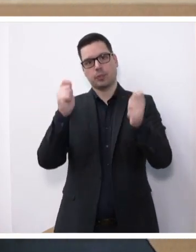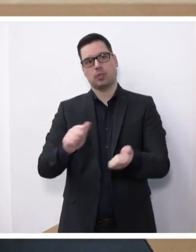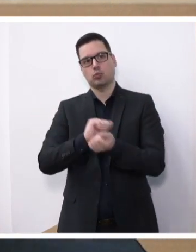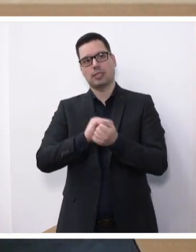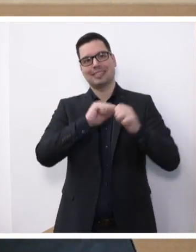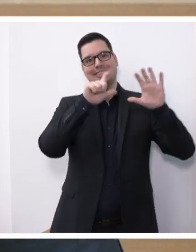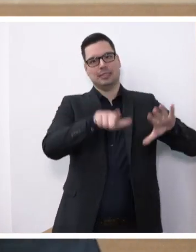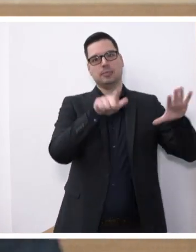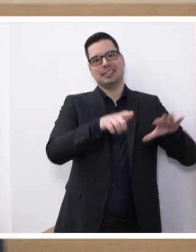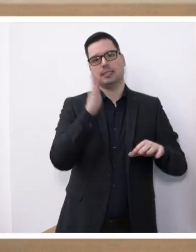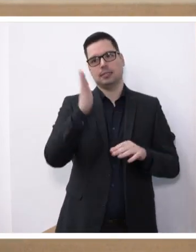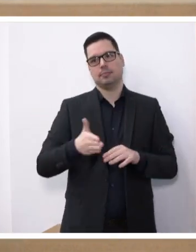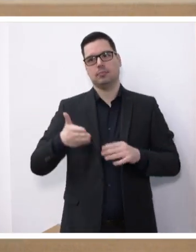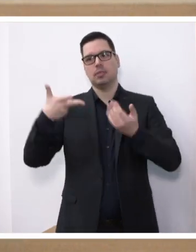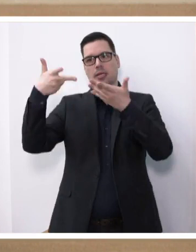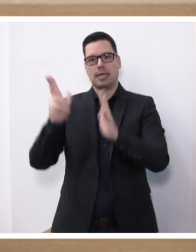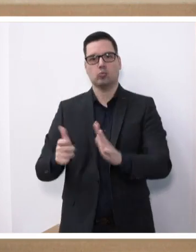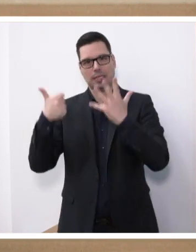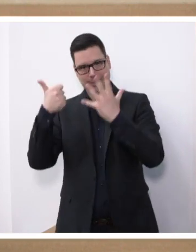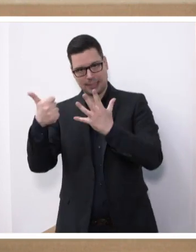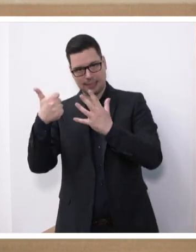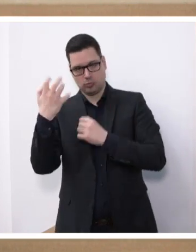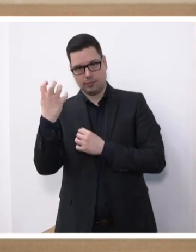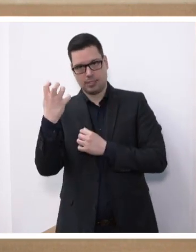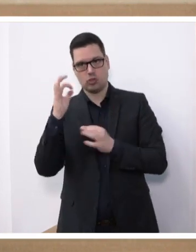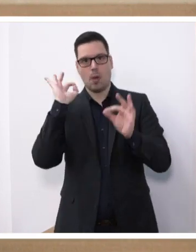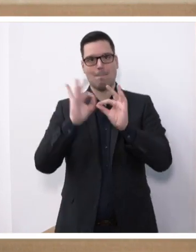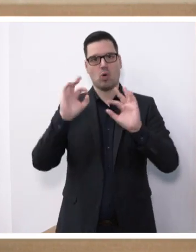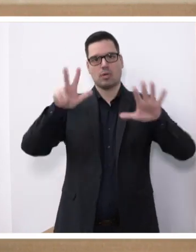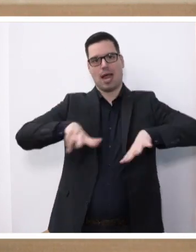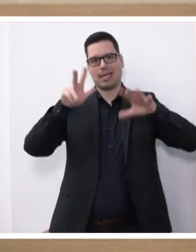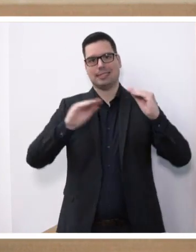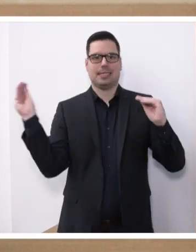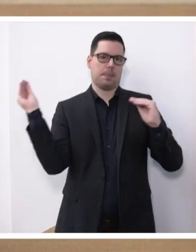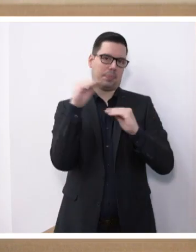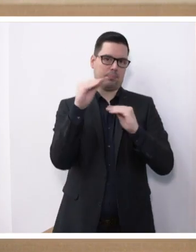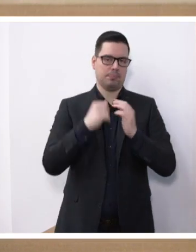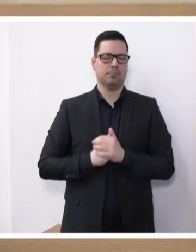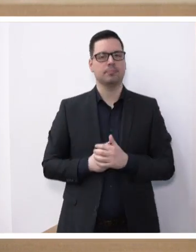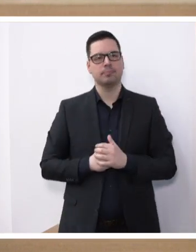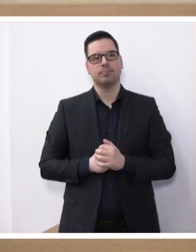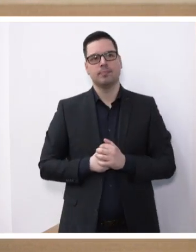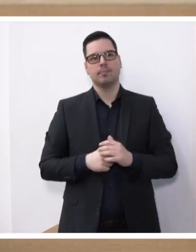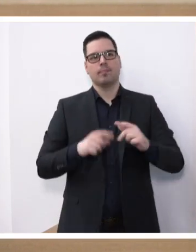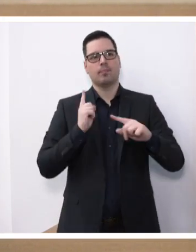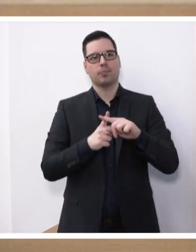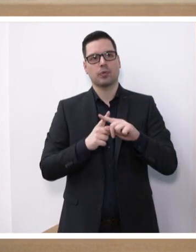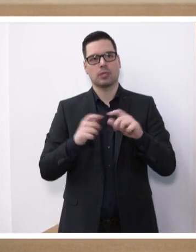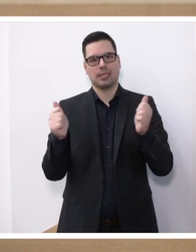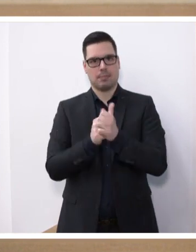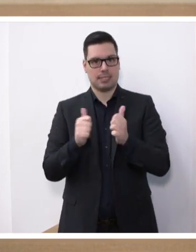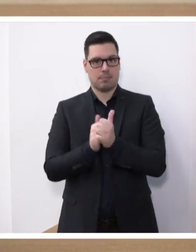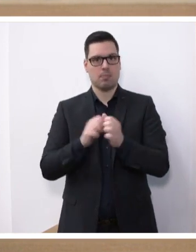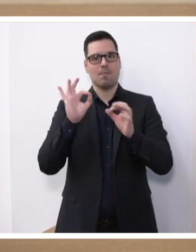Drucksache 17-846 als Punkt 18 in die Tagesordnung aufgenommen ist und gemeinsam mit